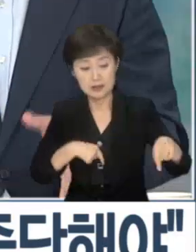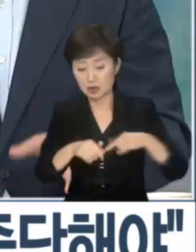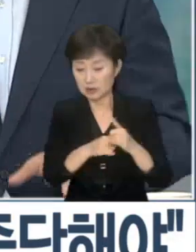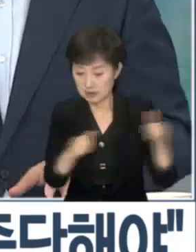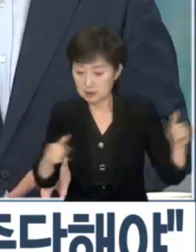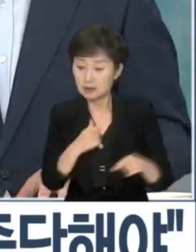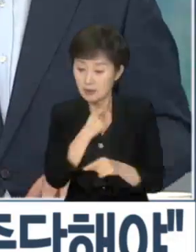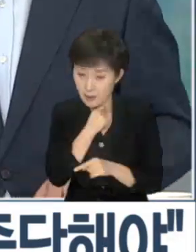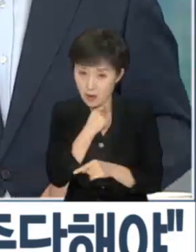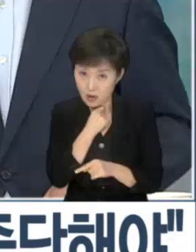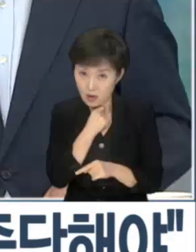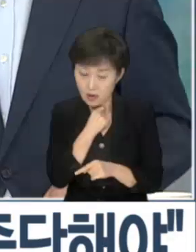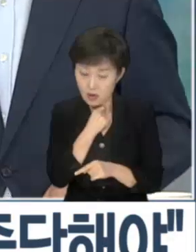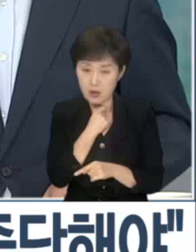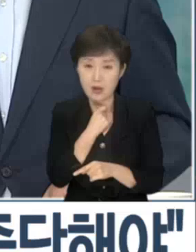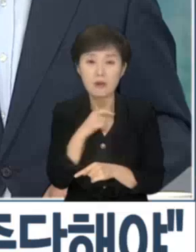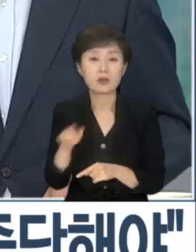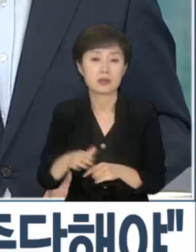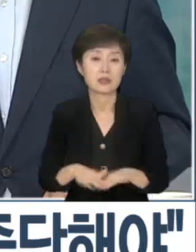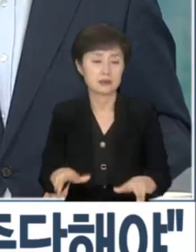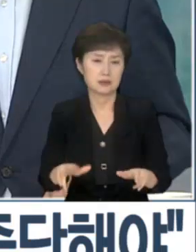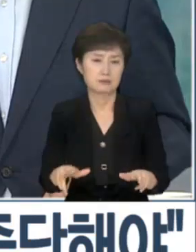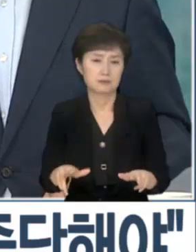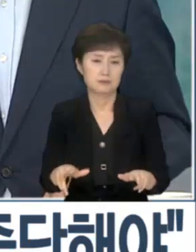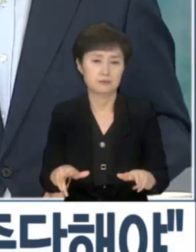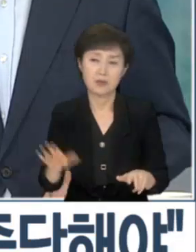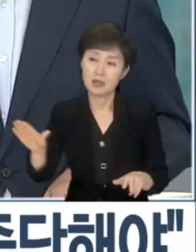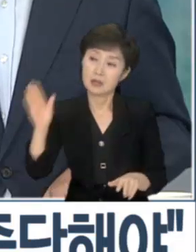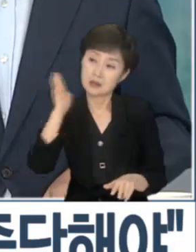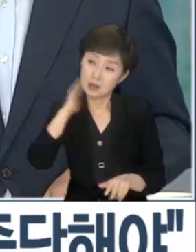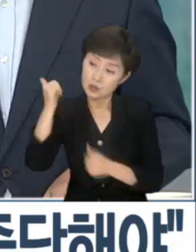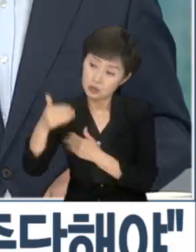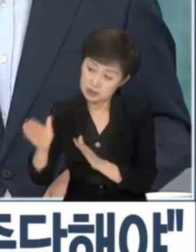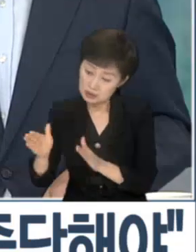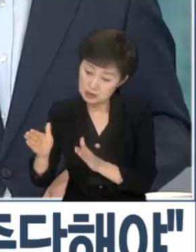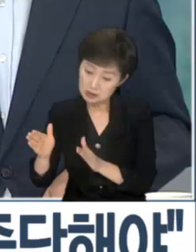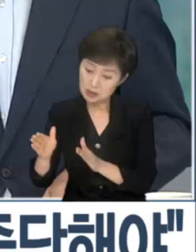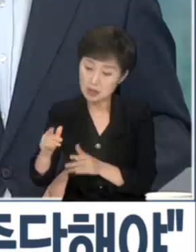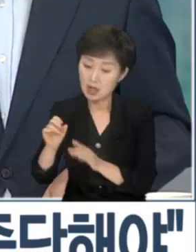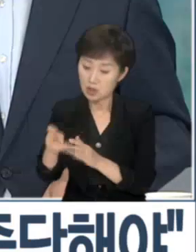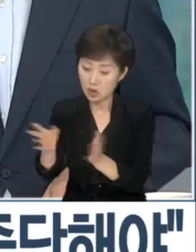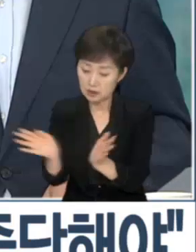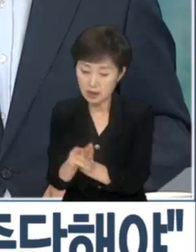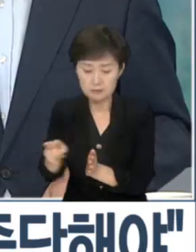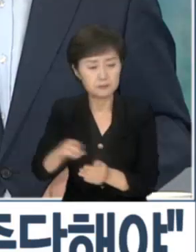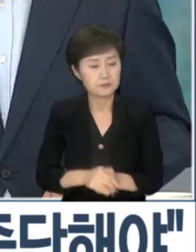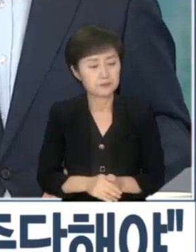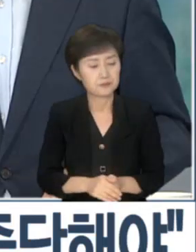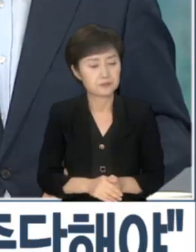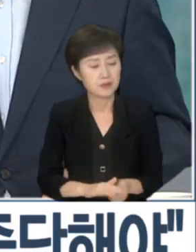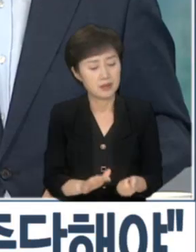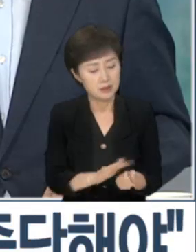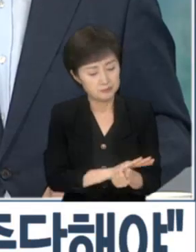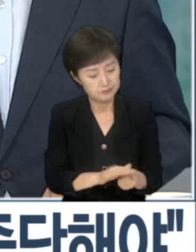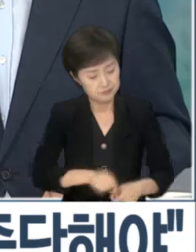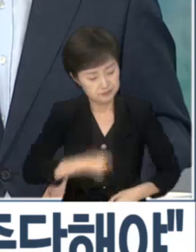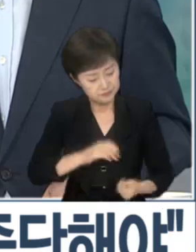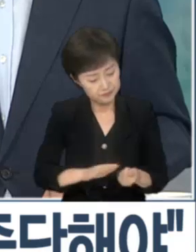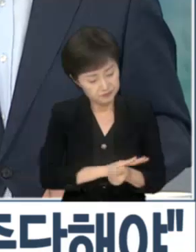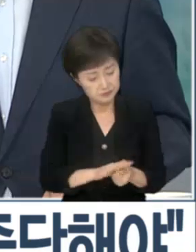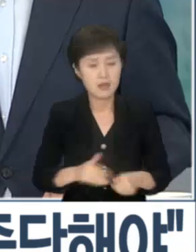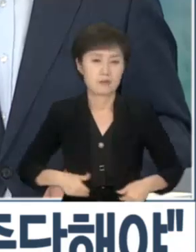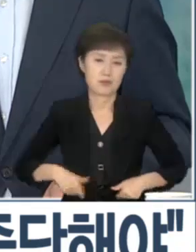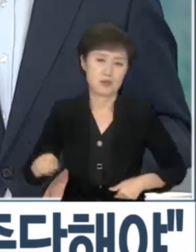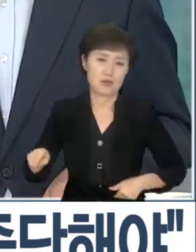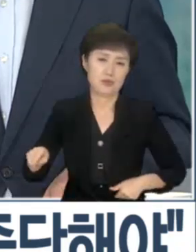계속해서 활동해 주기를 바란다면 저는 지금이라도 대통령 실과 여당에서 명분을 만들어주는 과정이 필요하다 그렇지